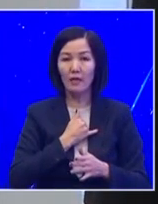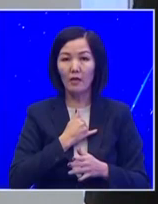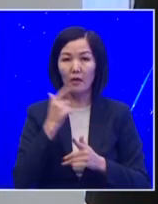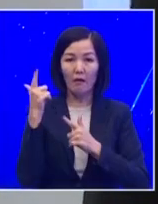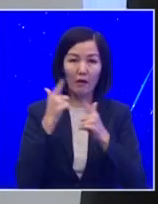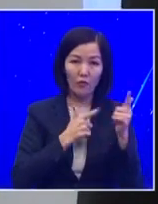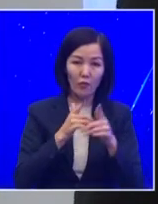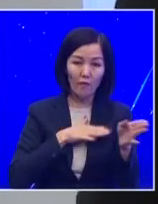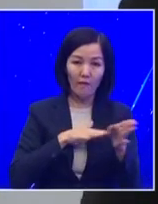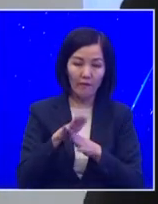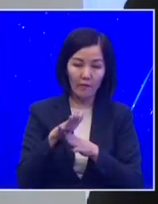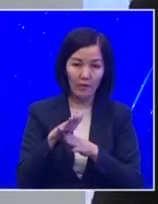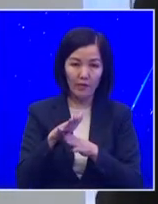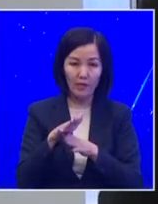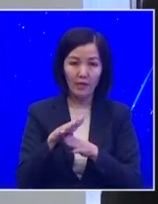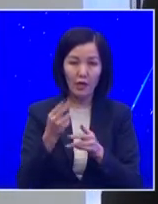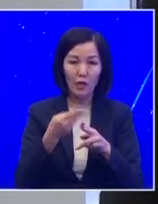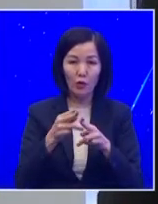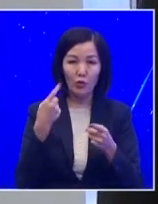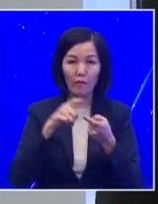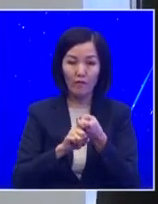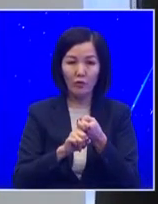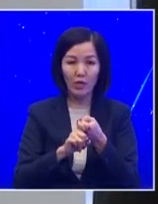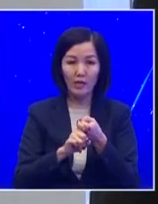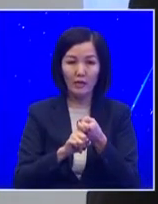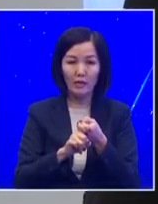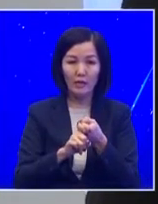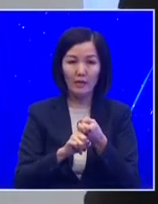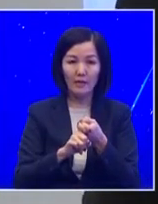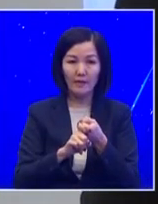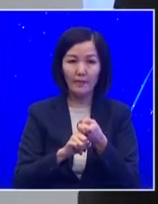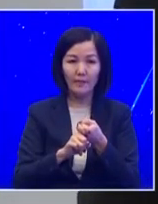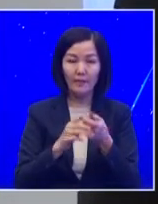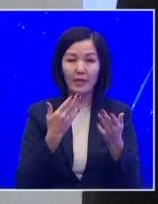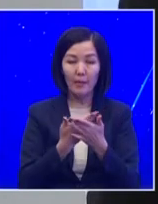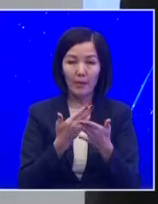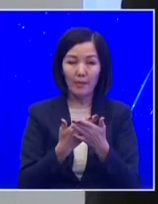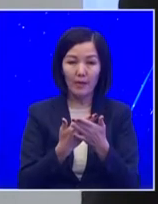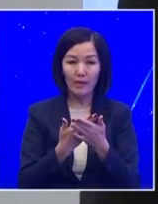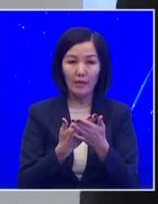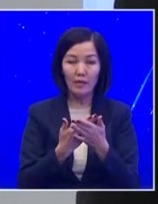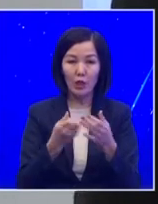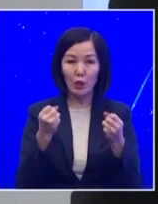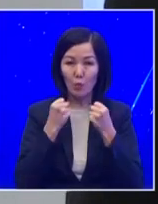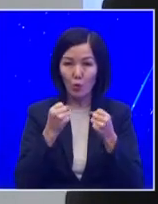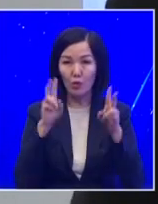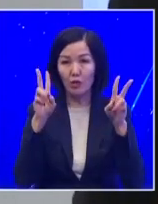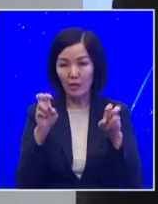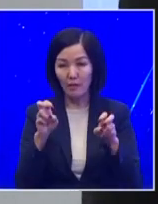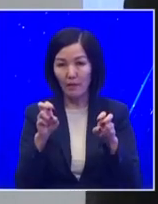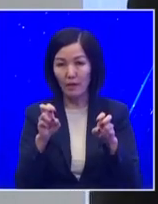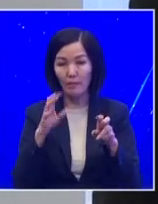готова сетка вещания, которая включает в себя пул передач, таких как, например, о спорте передача,